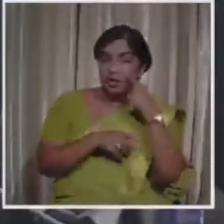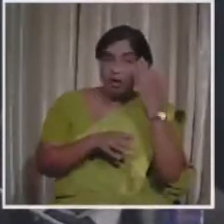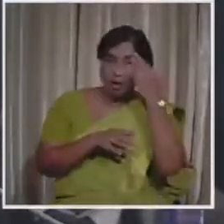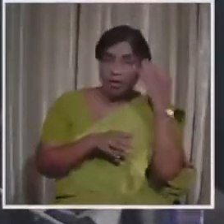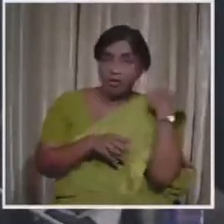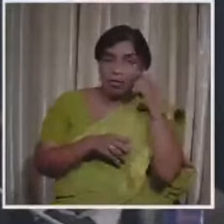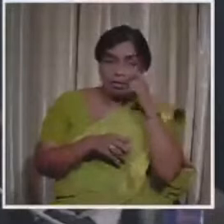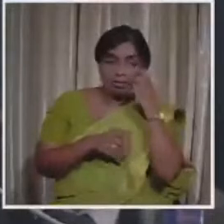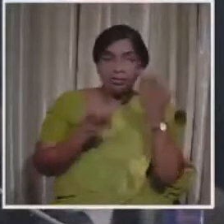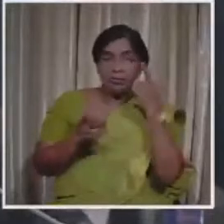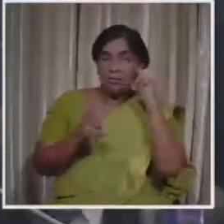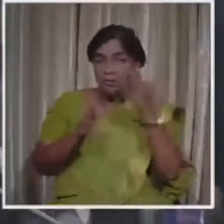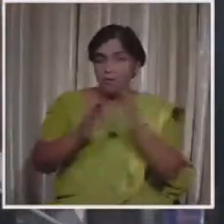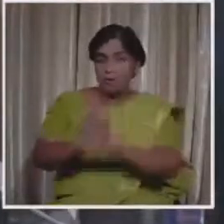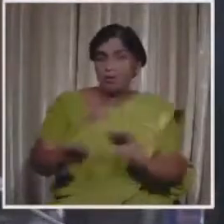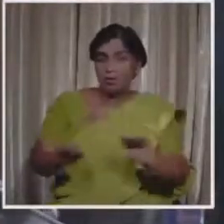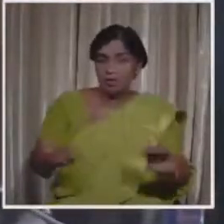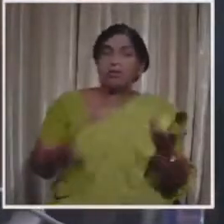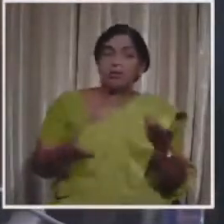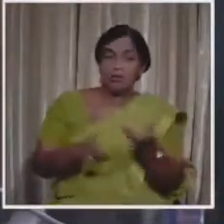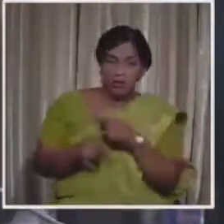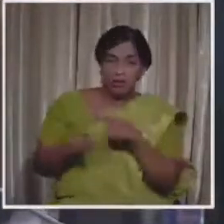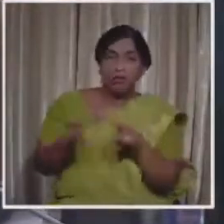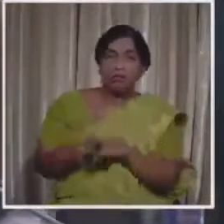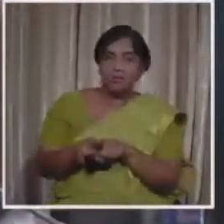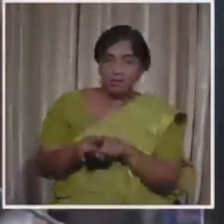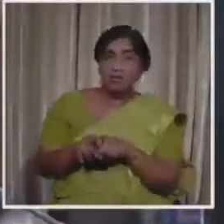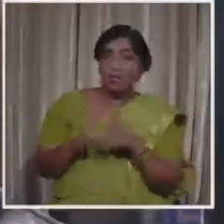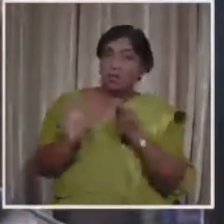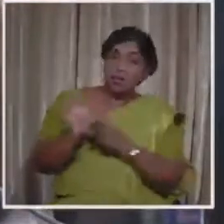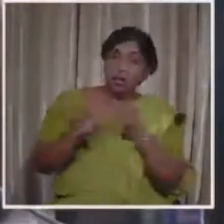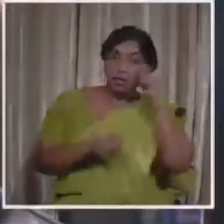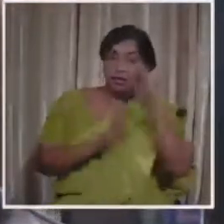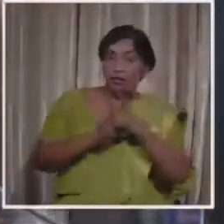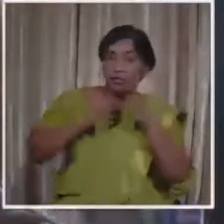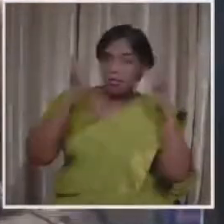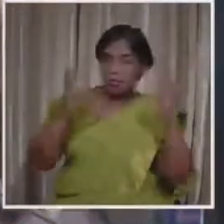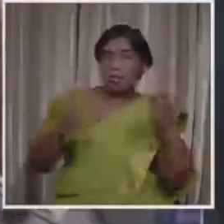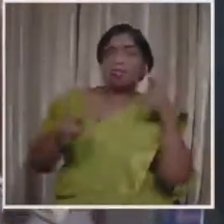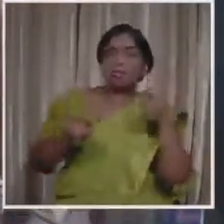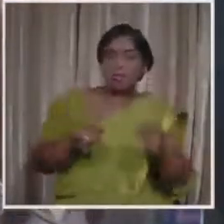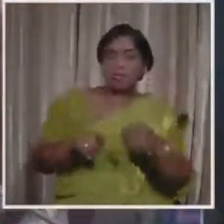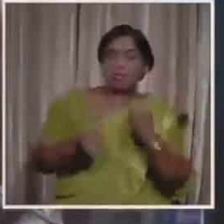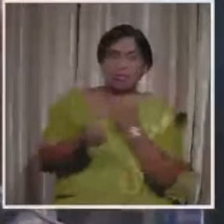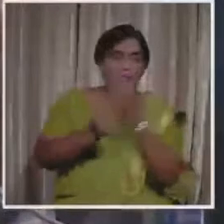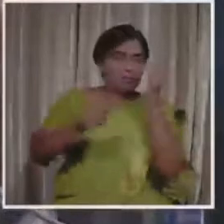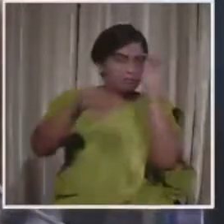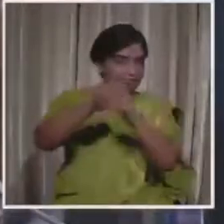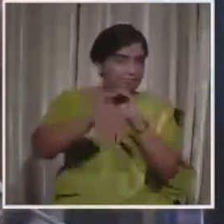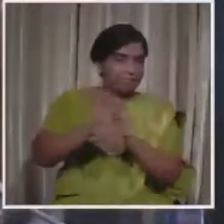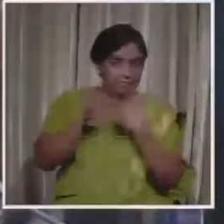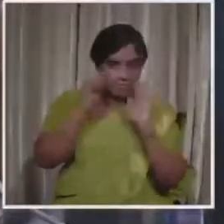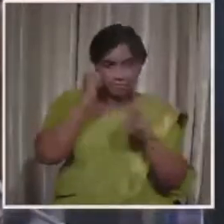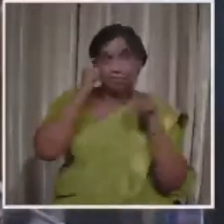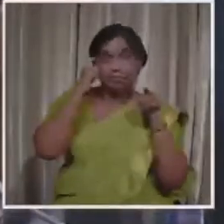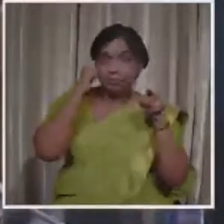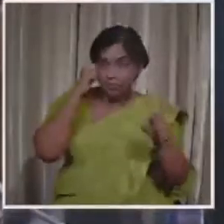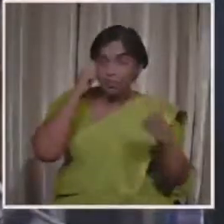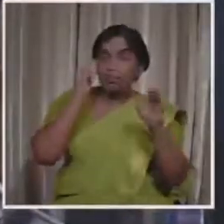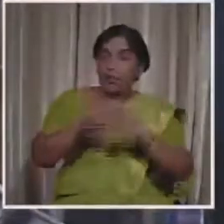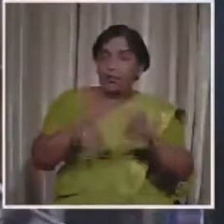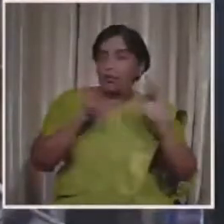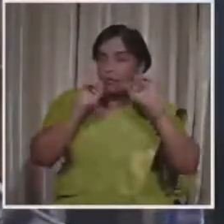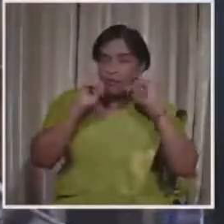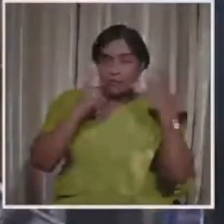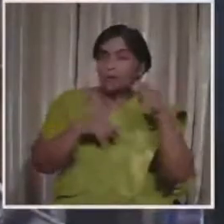දෙමව්පියන්ගේ 6-4 දන්නේ නැති අවුරුදු 20-30 දරුවෝ විශාල ප්‍රමාණයක් අද මේකට අත්අඩංගුවට පත් වෙමින් තියෙනවා. හැබැයි මේ දරුවෝ දන්නේ නැහැ